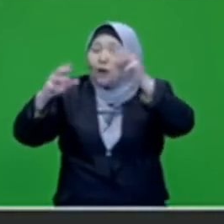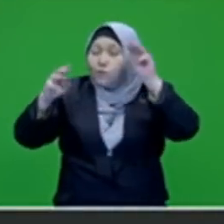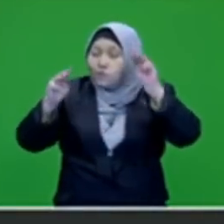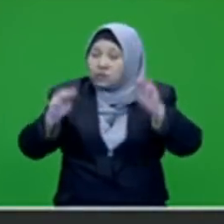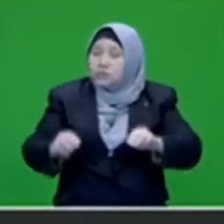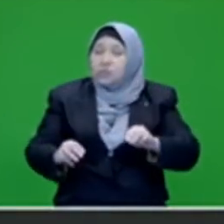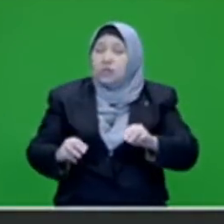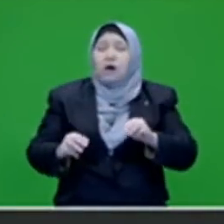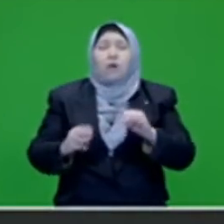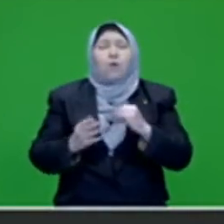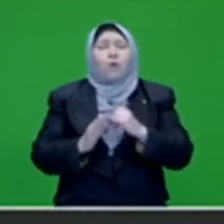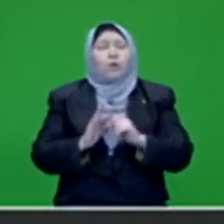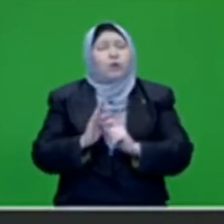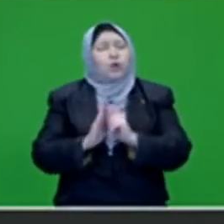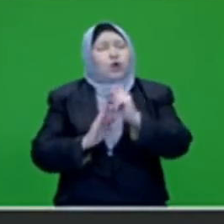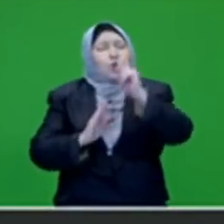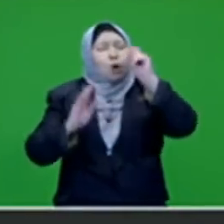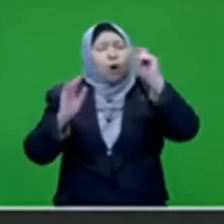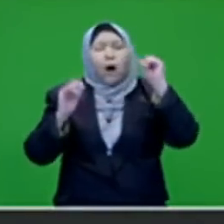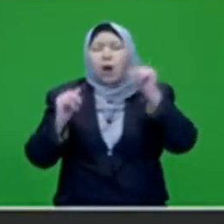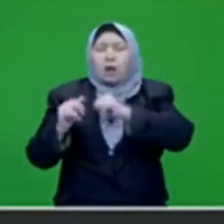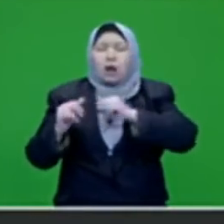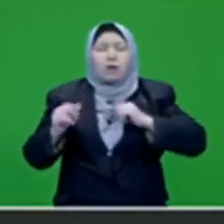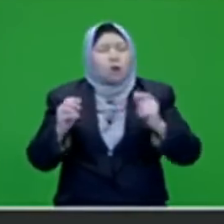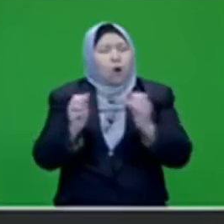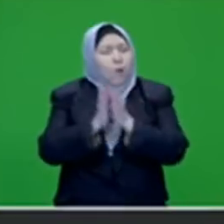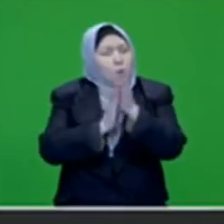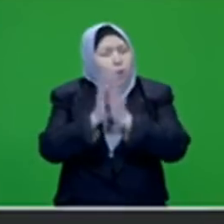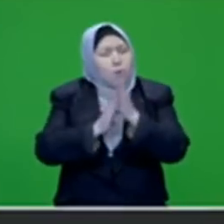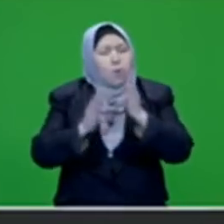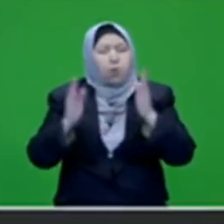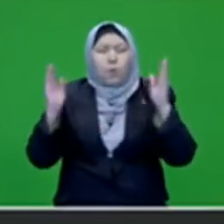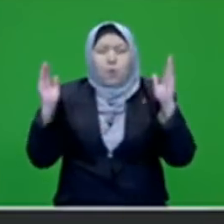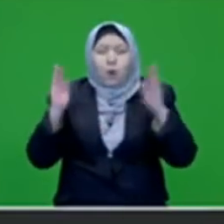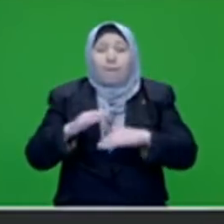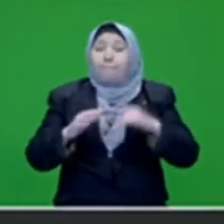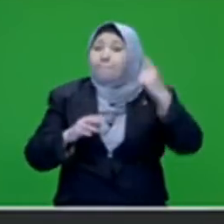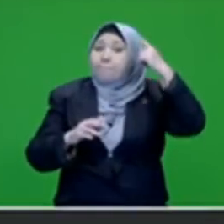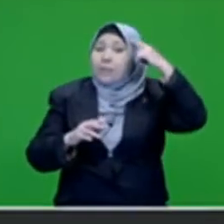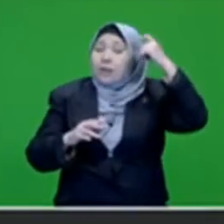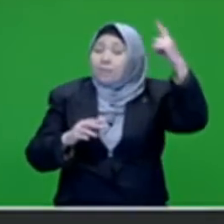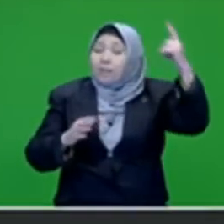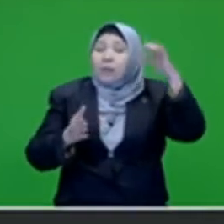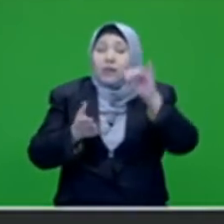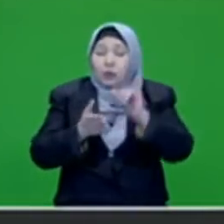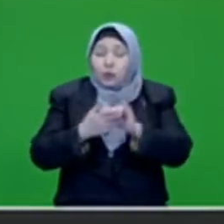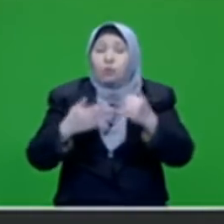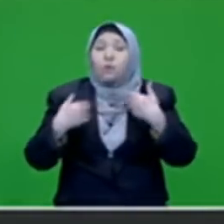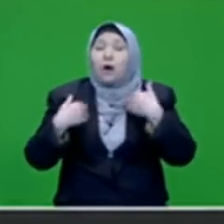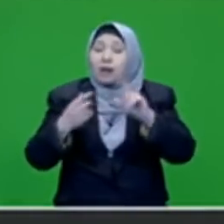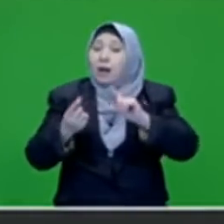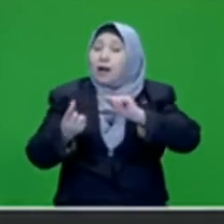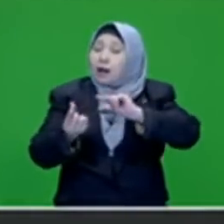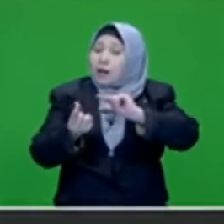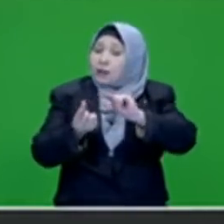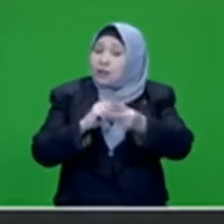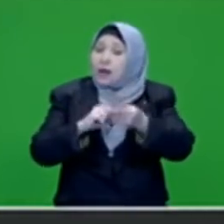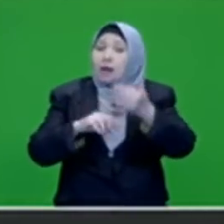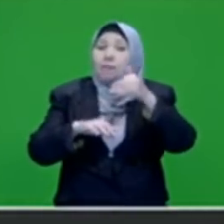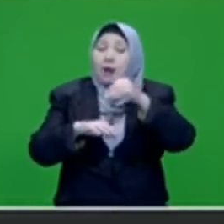ilmu, ahlul ibadah, mimpi. Mimpi itu adalah gantian